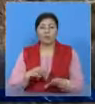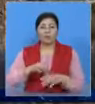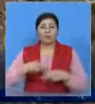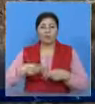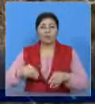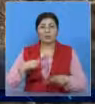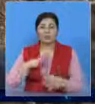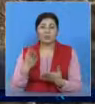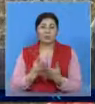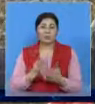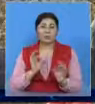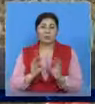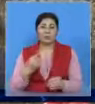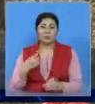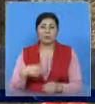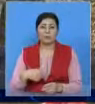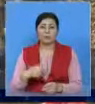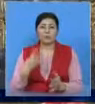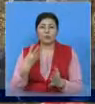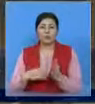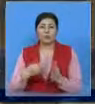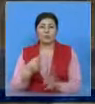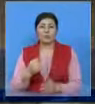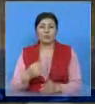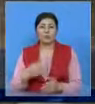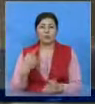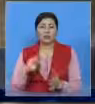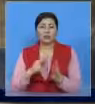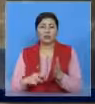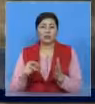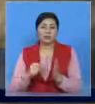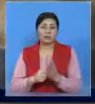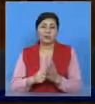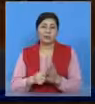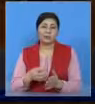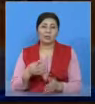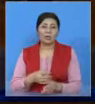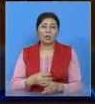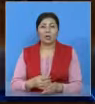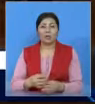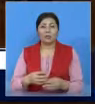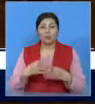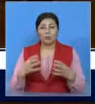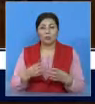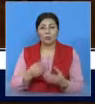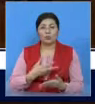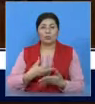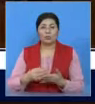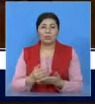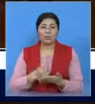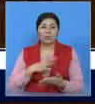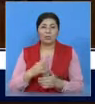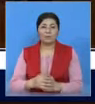әркелкі. Орта есеппен гектарынан 190 центнер картоп, 187 центнер көкөніс жиналған. Картоп жинау жұмыстары аяқталу